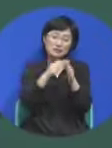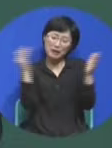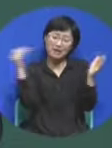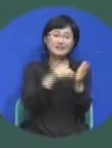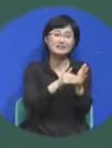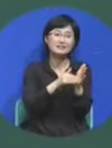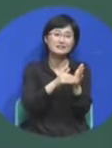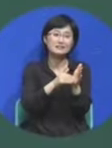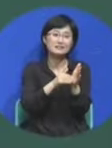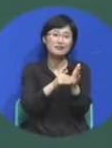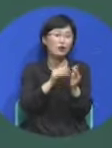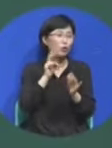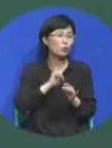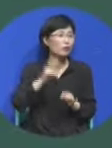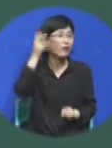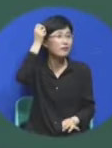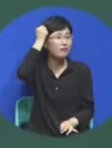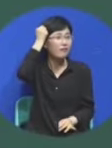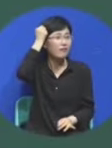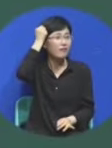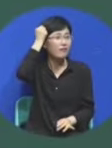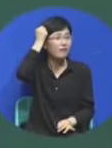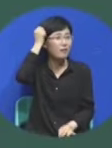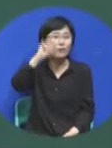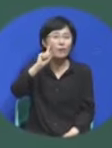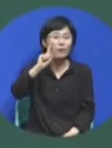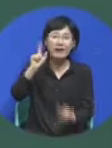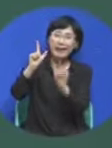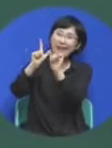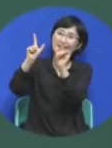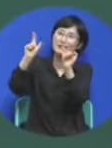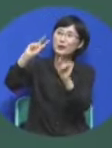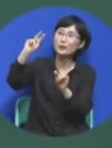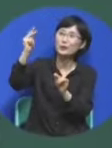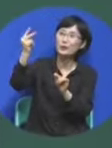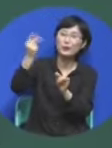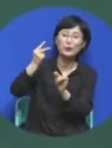我转过来唱哦。 제 머릿속에요. 쨍하고 햇들 날 돌아.